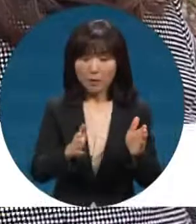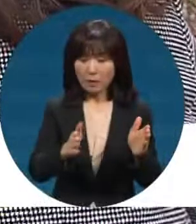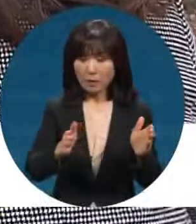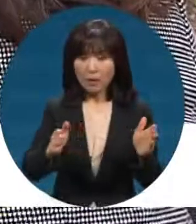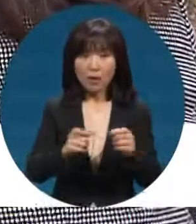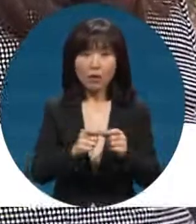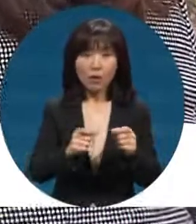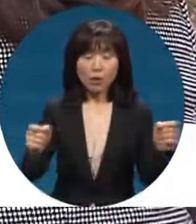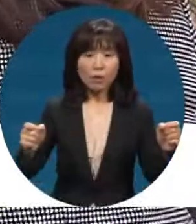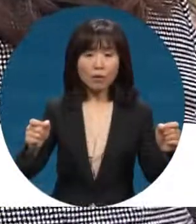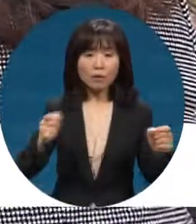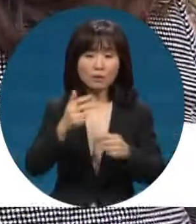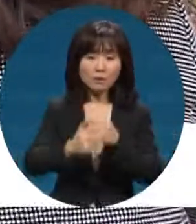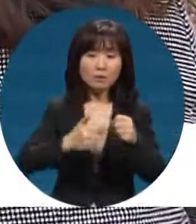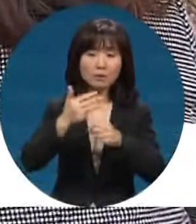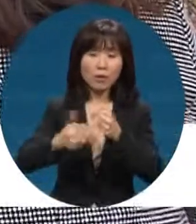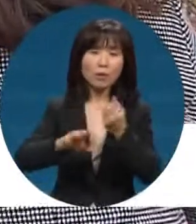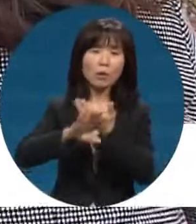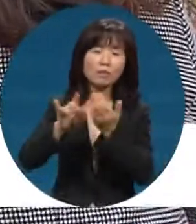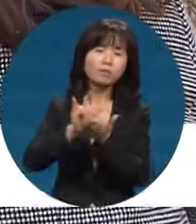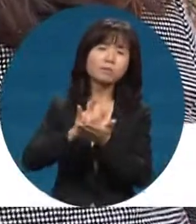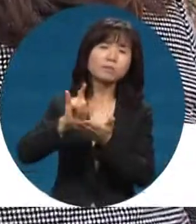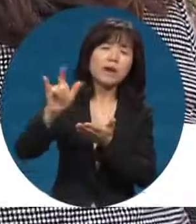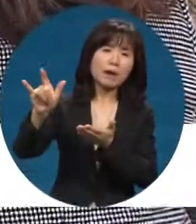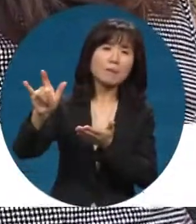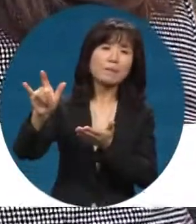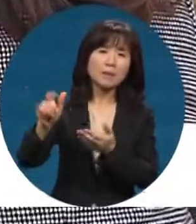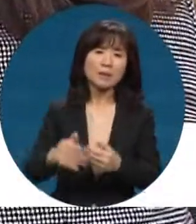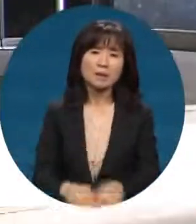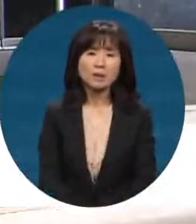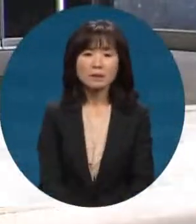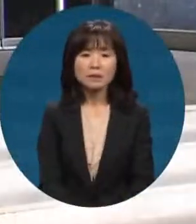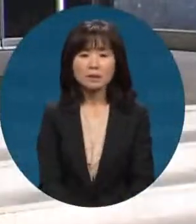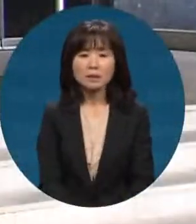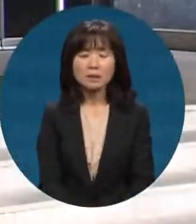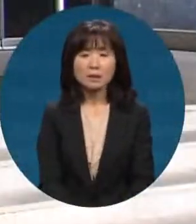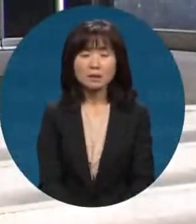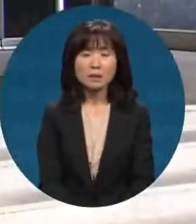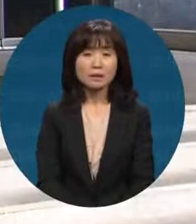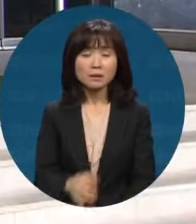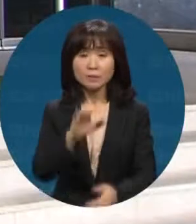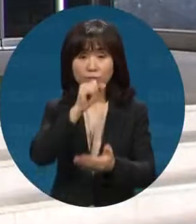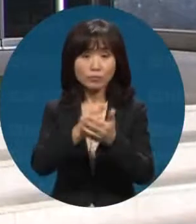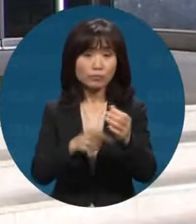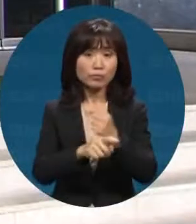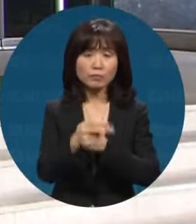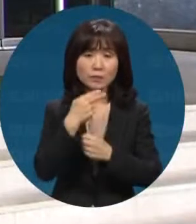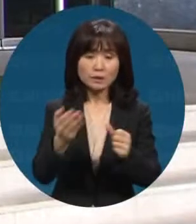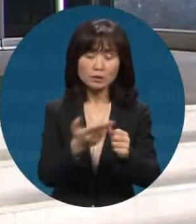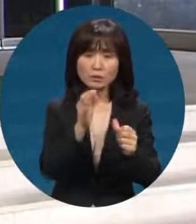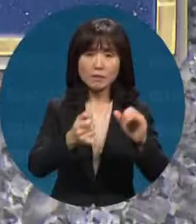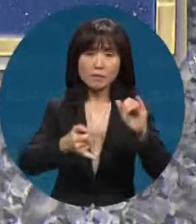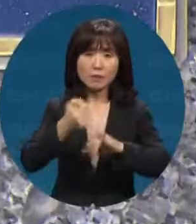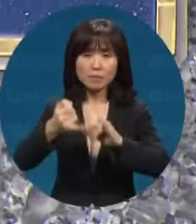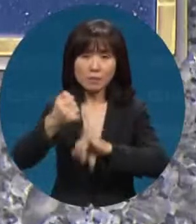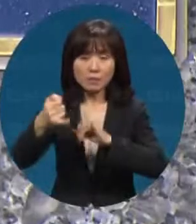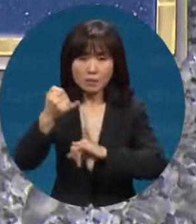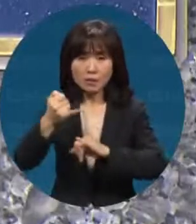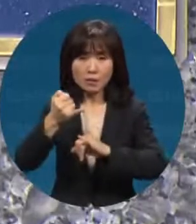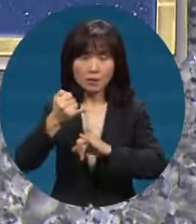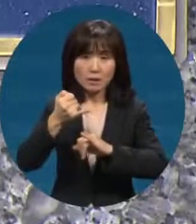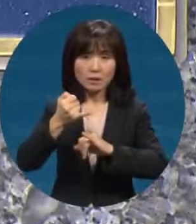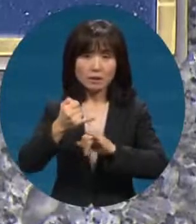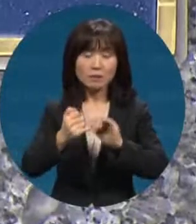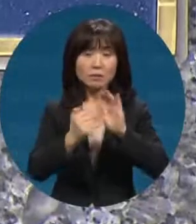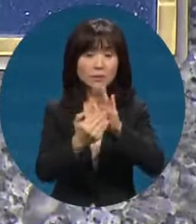길었었어요 한 7 8년을 외국어로 나가버린 거예요 정당한 사유 없이 양육비를 주지 않는 사례를 막기